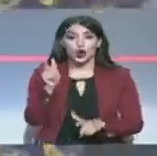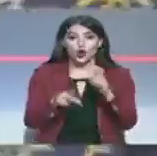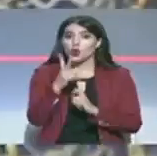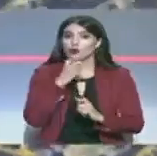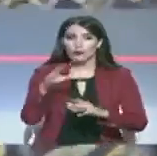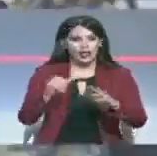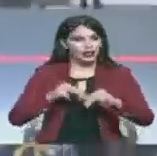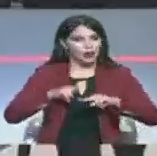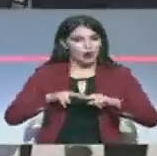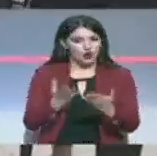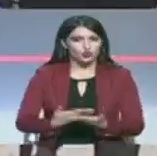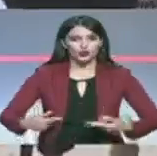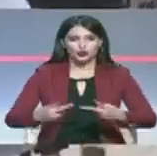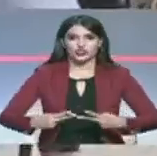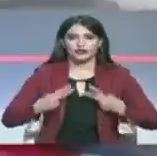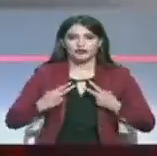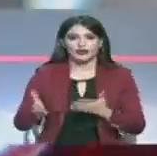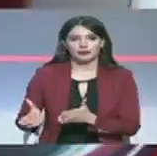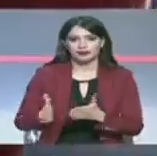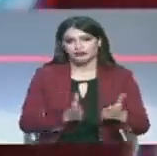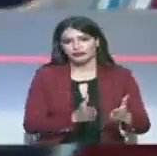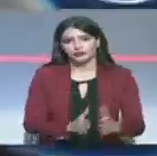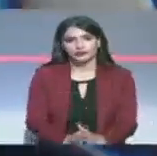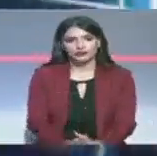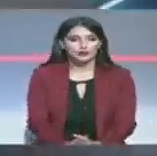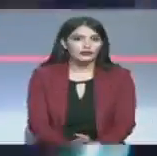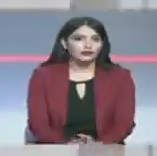والمواطن يدعو إلى تحسين ظروفه المعيشية.